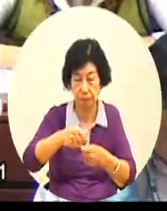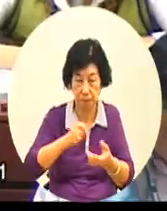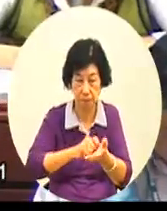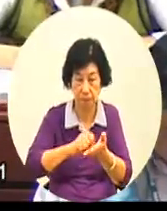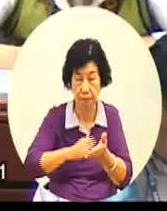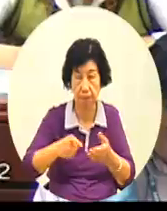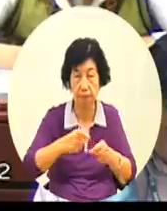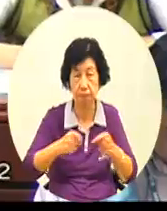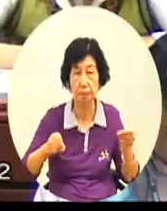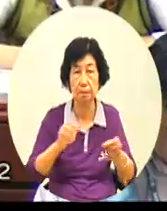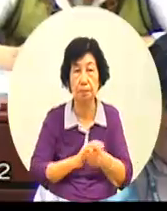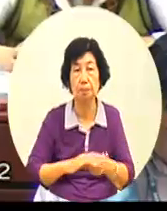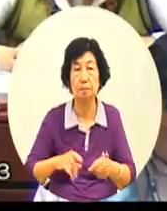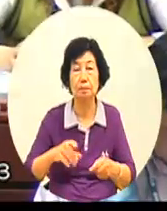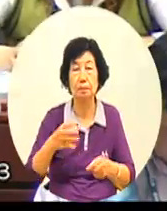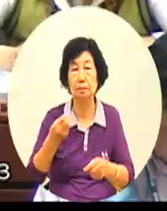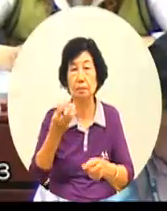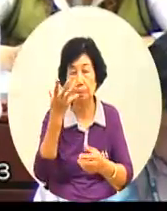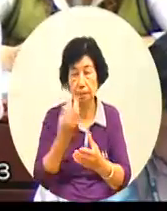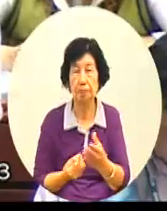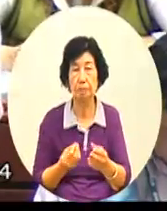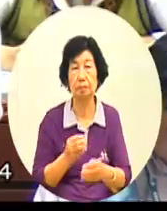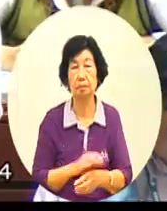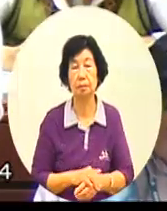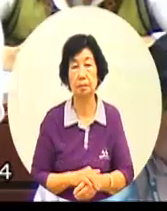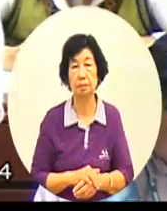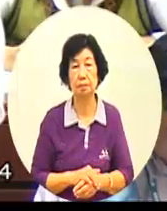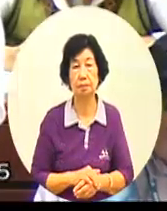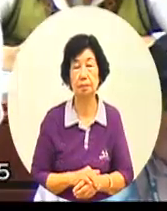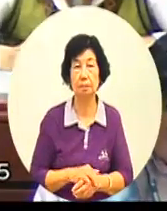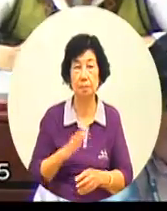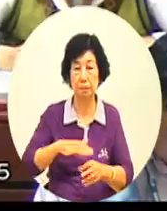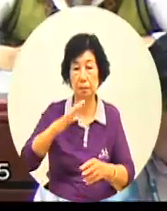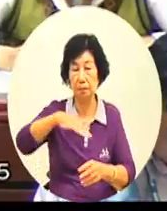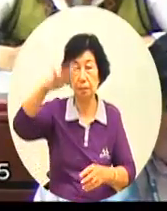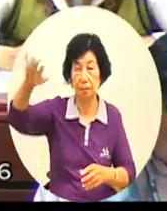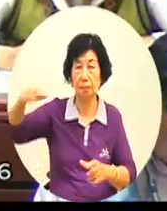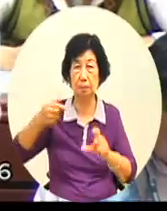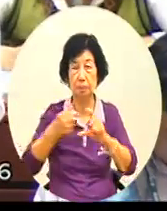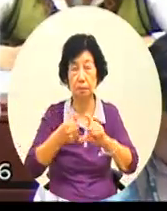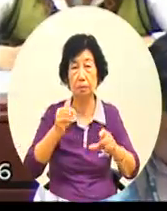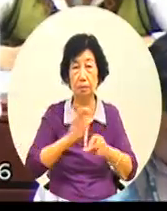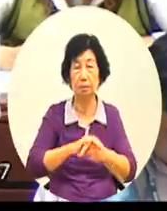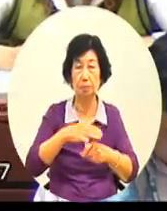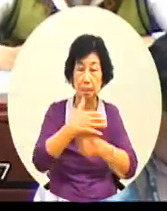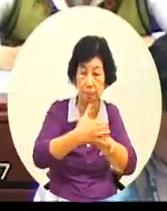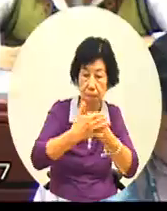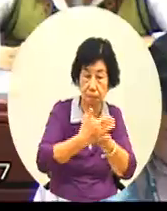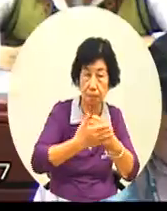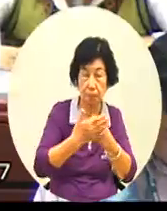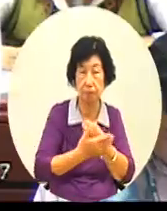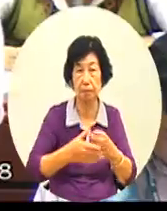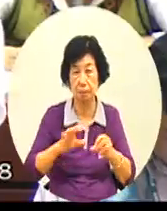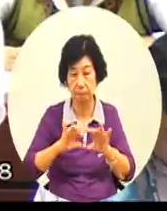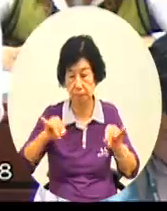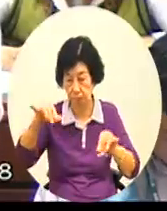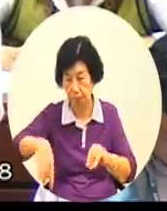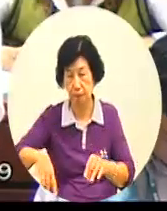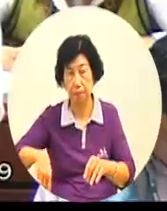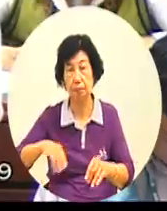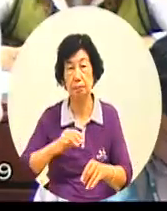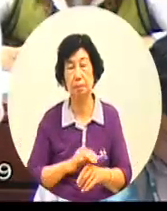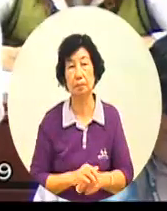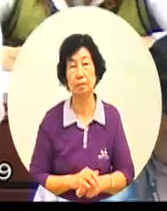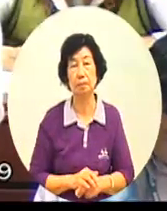哪个地方呢？我跟议员报告，这个就是因为我们在山区都属于山坡地保育山坡地的这个地形，那当然它